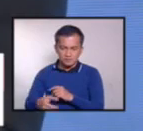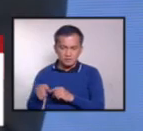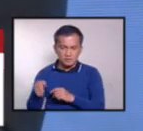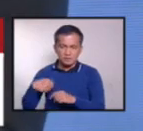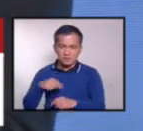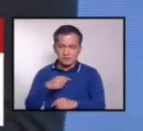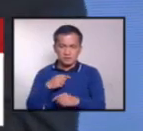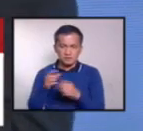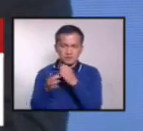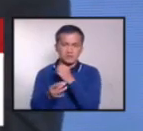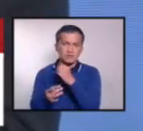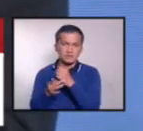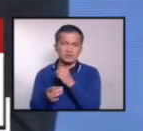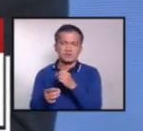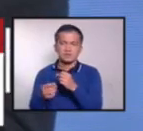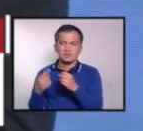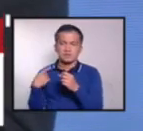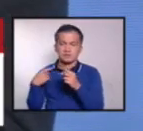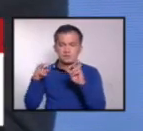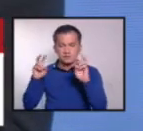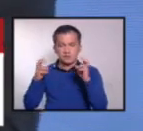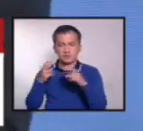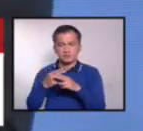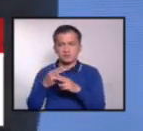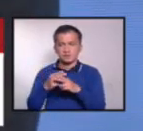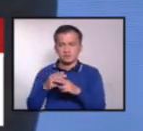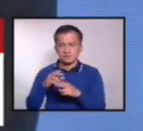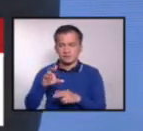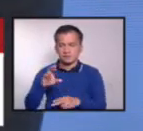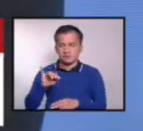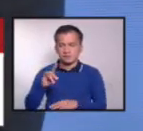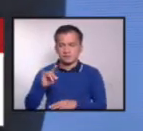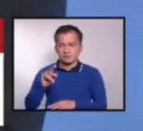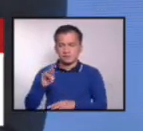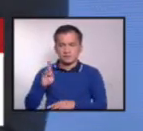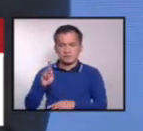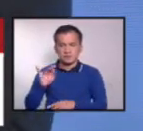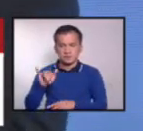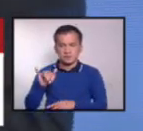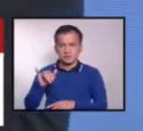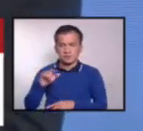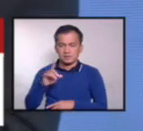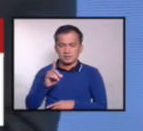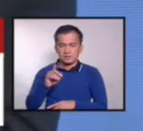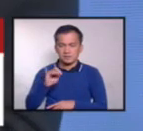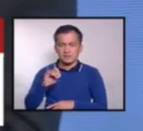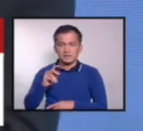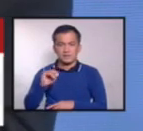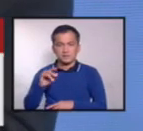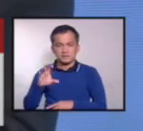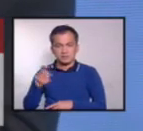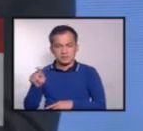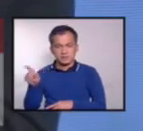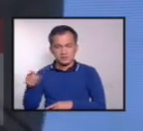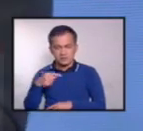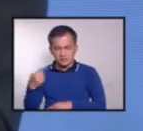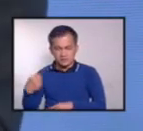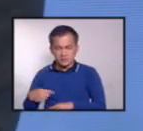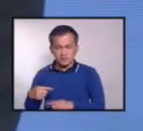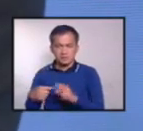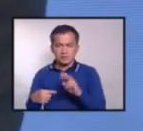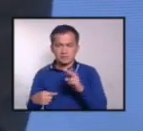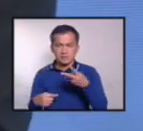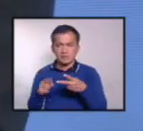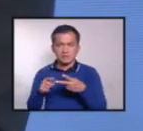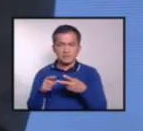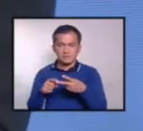ating langis. And so, meron yung tinatawag na credibility deficit yung China. Pangalawa, ang tingin ko, ang pagpasok